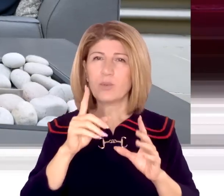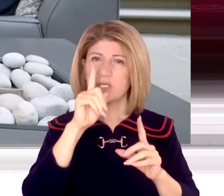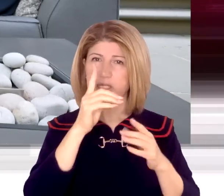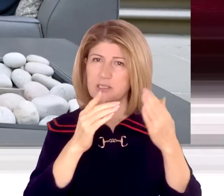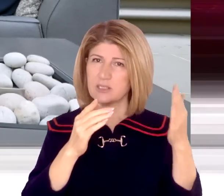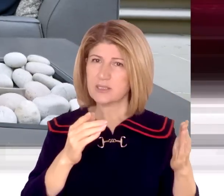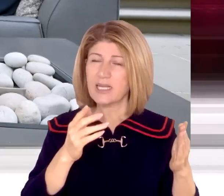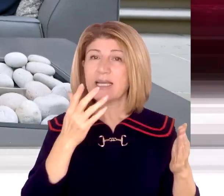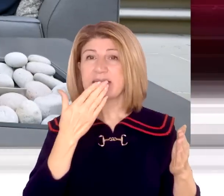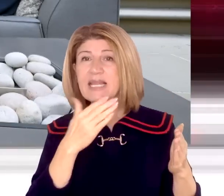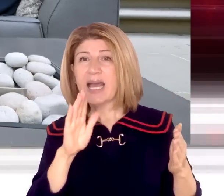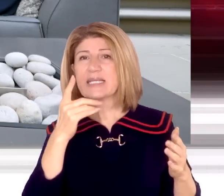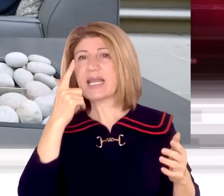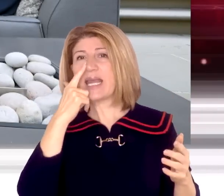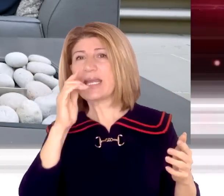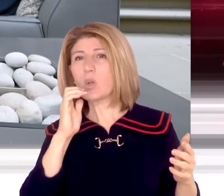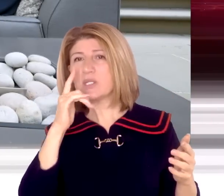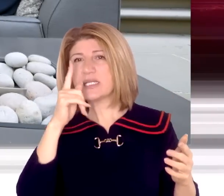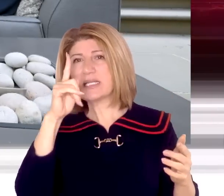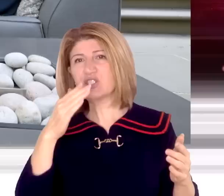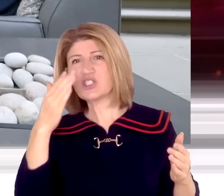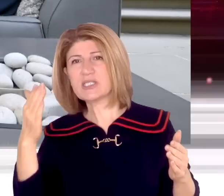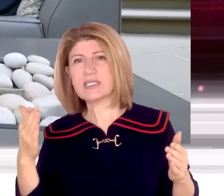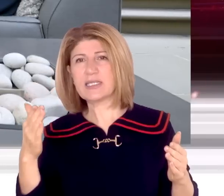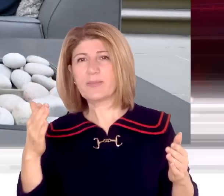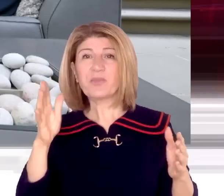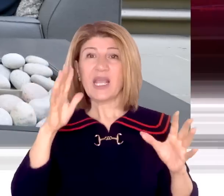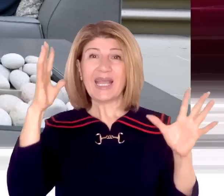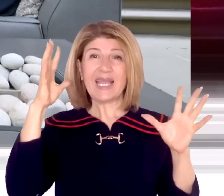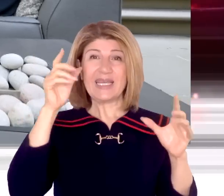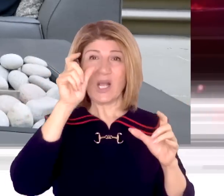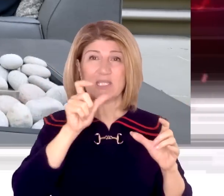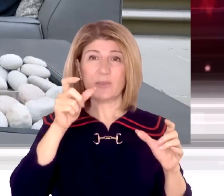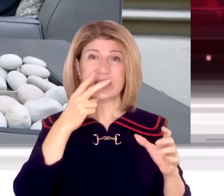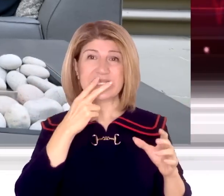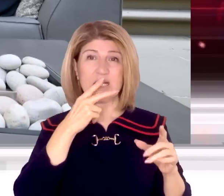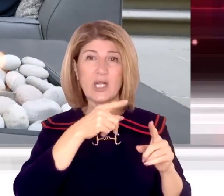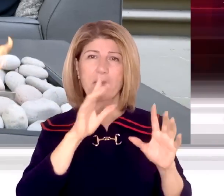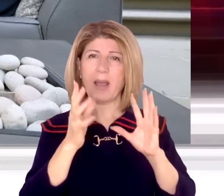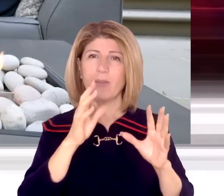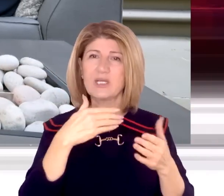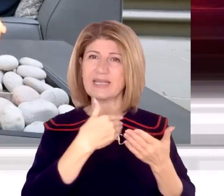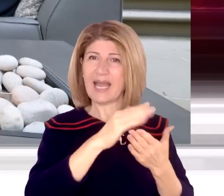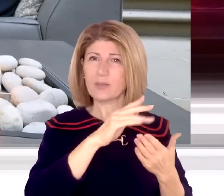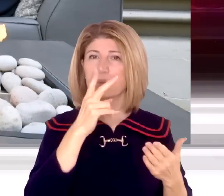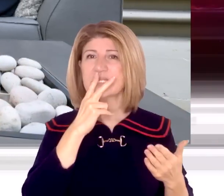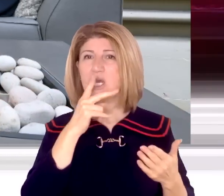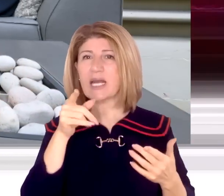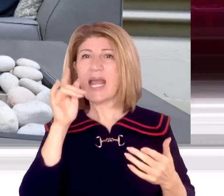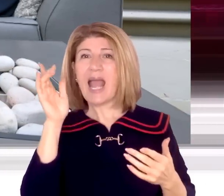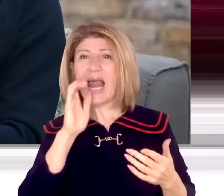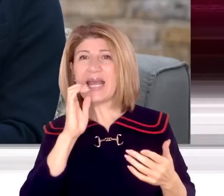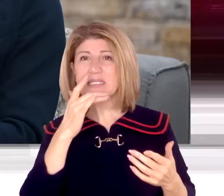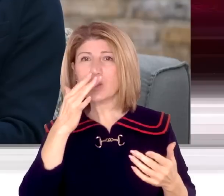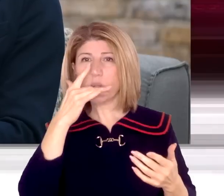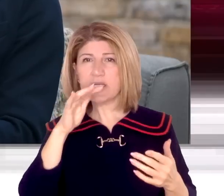چیزه، ترک کردن نیکوتین یه چیز دیگه ایه. یعنی خیلی از کسایی که میتونن سیگار معمولی رو ترک بکنن با سیگار